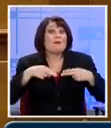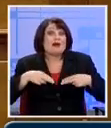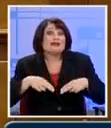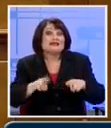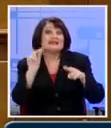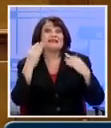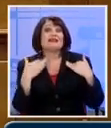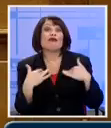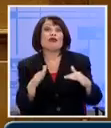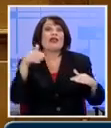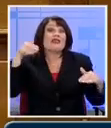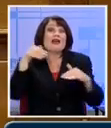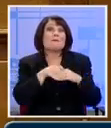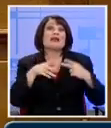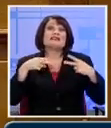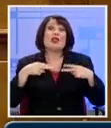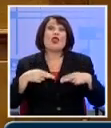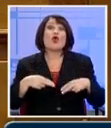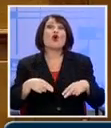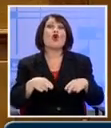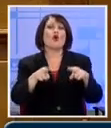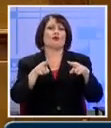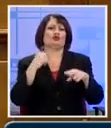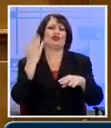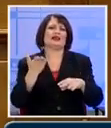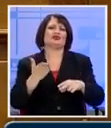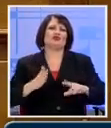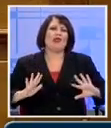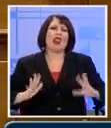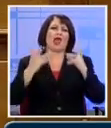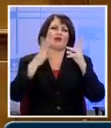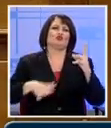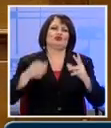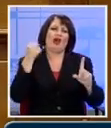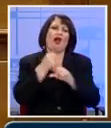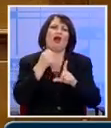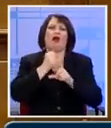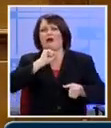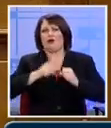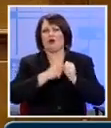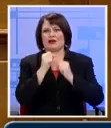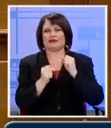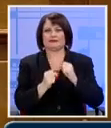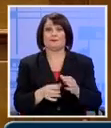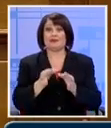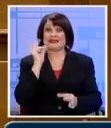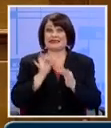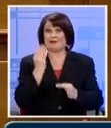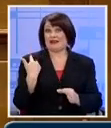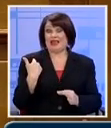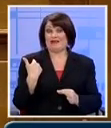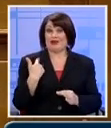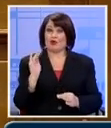της Βουλής, θα πέσει στους δρόμους, μέσα από τους λαϊκούς μας αγώνες. Το Σεπτέμβριο επιδιώξατε